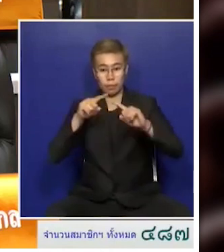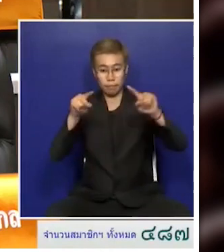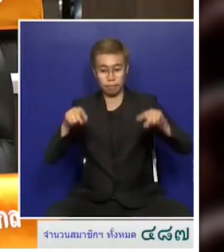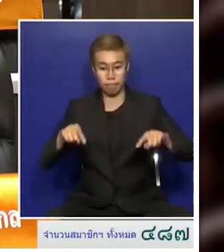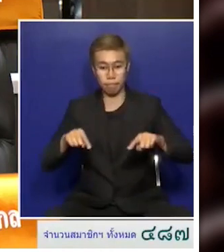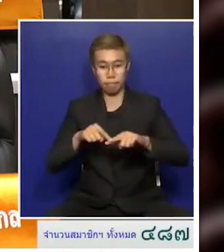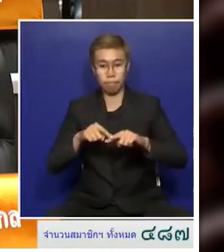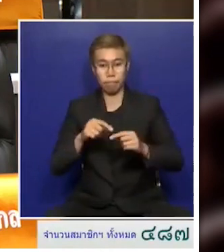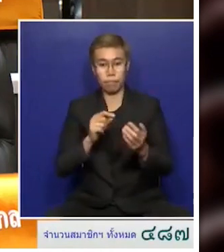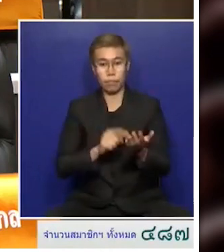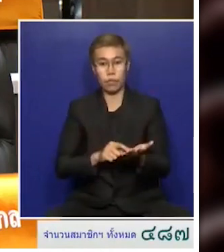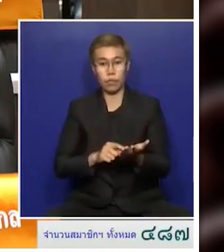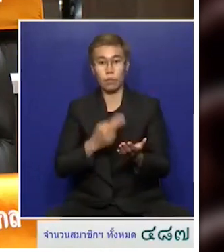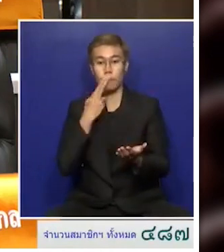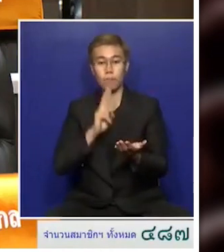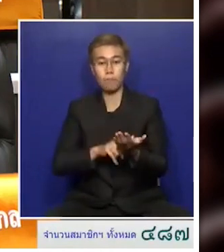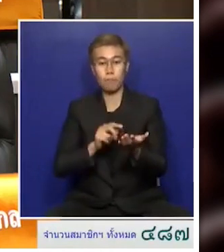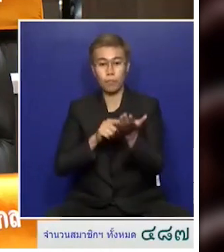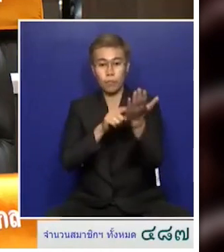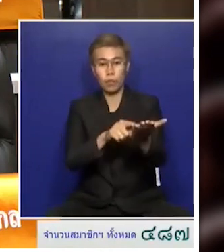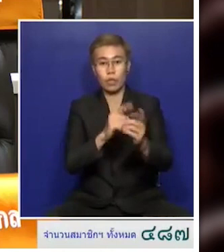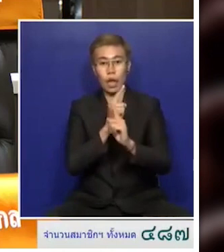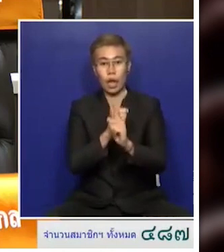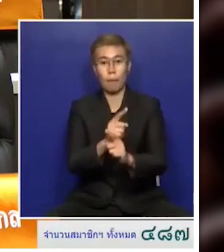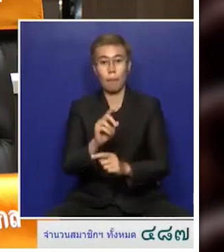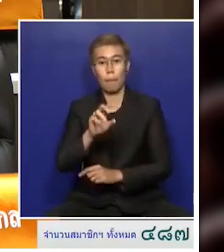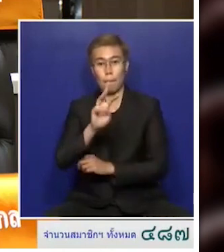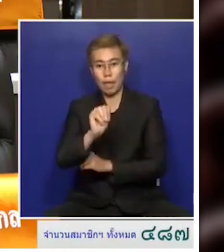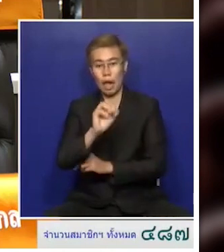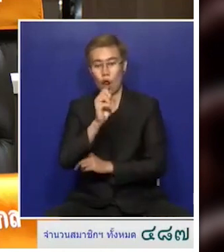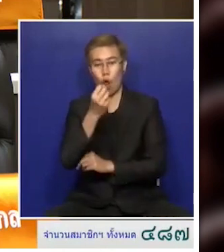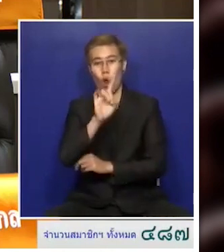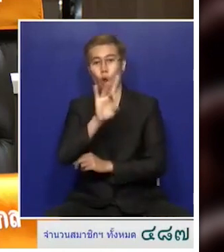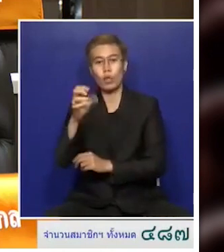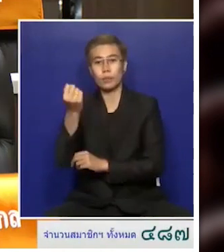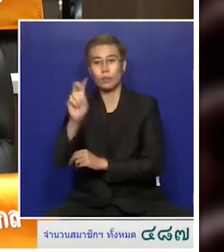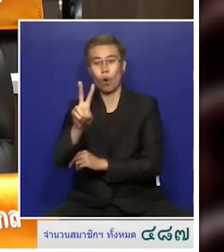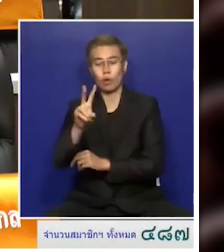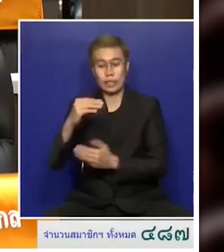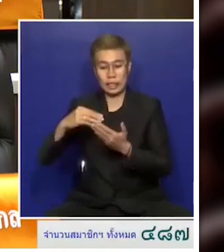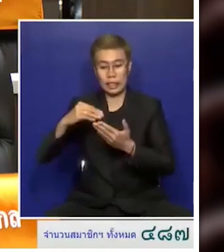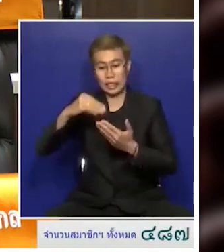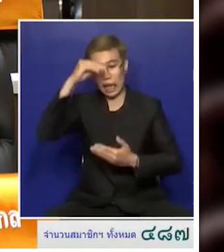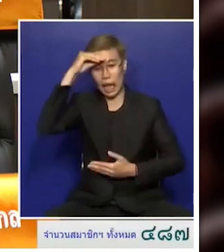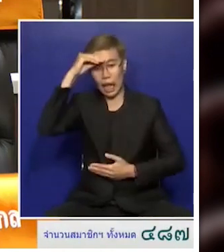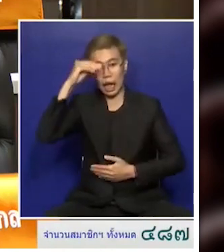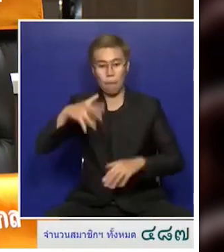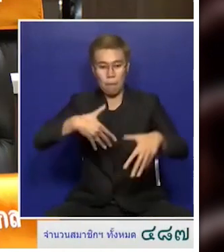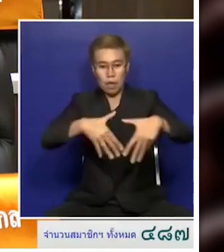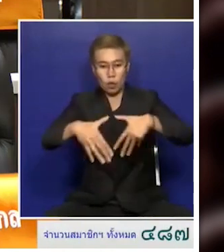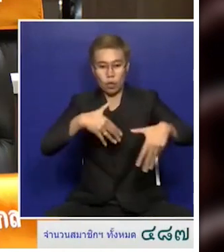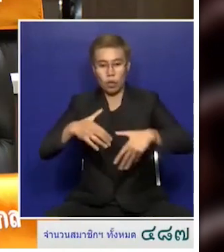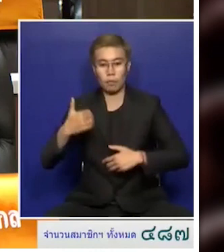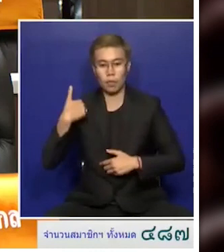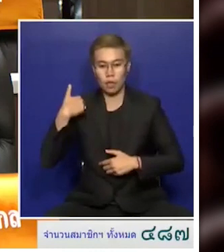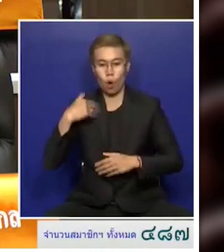ต่นักสิทธิมนุษยชนเยาวชนต่างถูกดำเนินคดีในมาตรา112ทั้งที่ไม่ได้มีการใช้กฎหมายมาตร